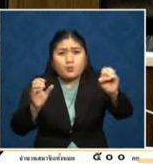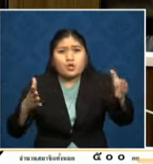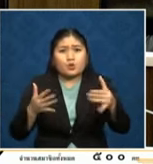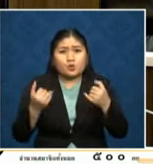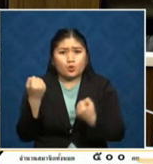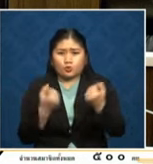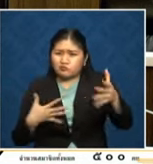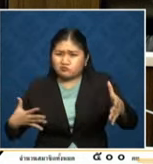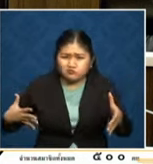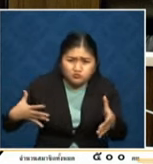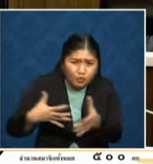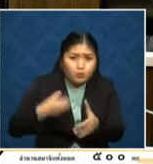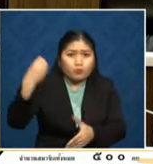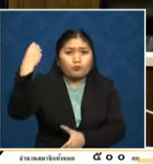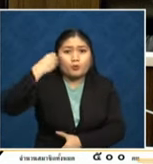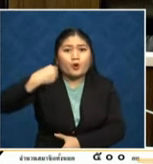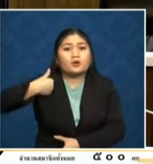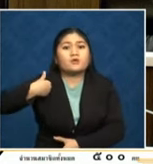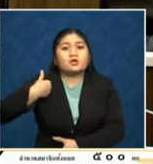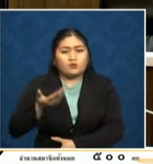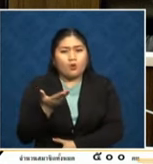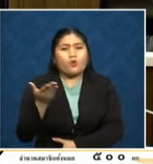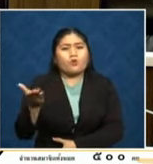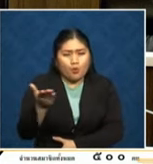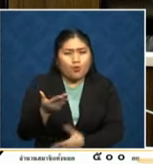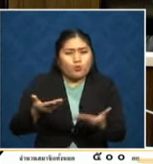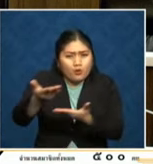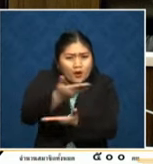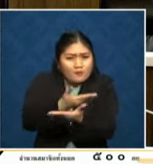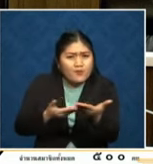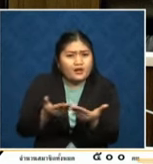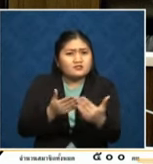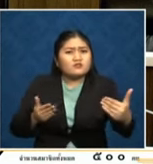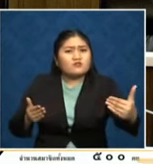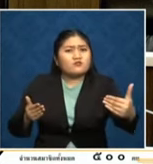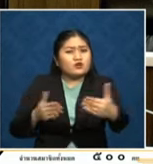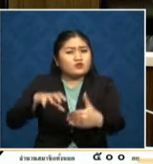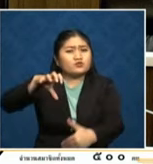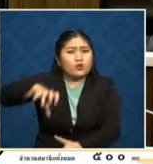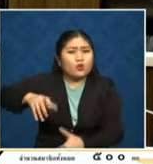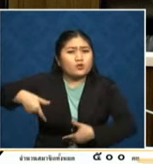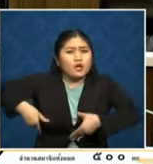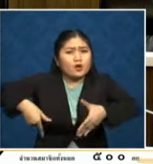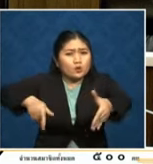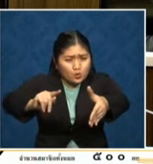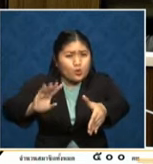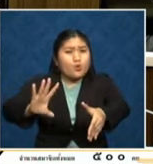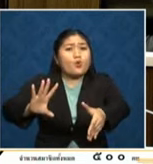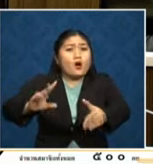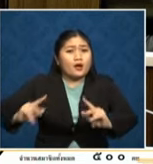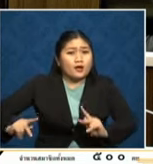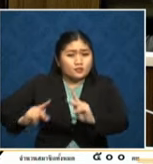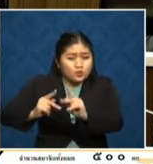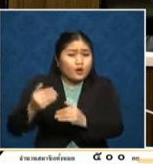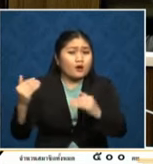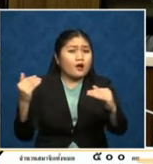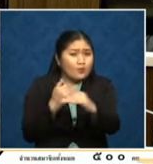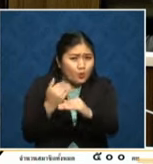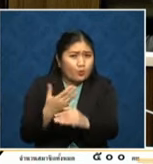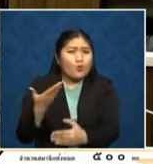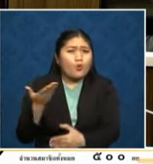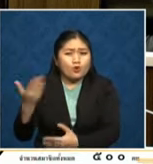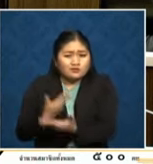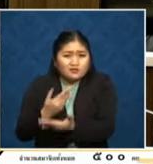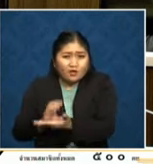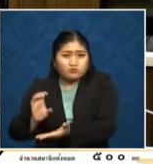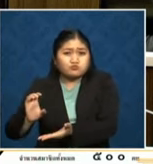วชนขึ้นบ่อยครั้งค่ะจึงขอหารือท่านประธานผ่านไปยังกรมทางหลวงชนบทกระทรวงคมนาคมจัดสรรงบประมา